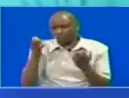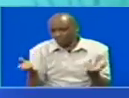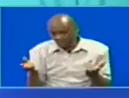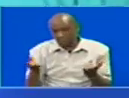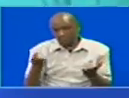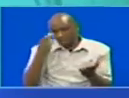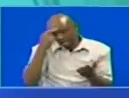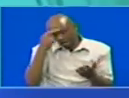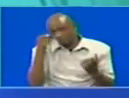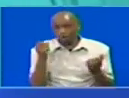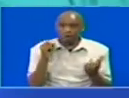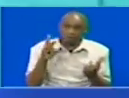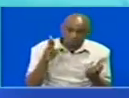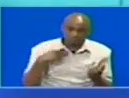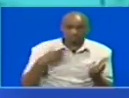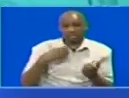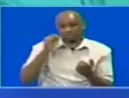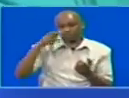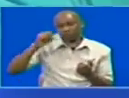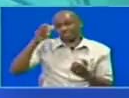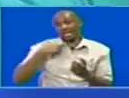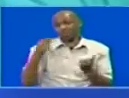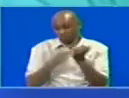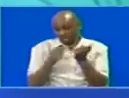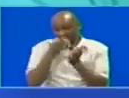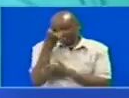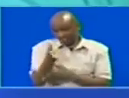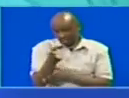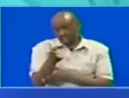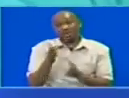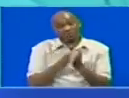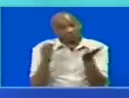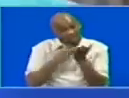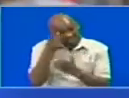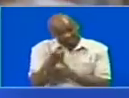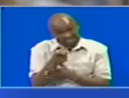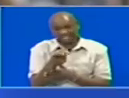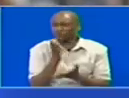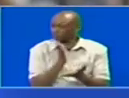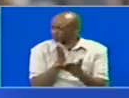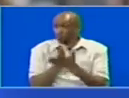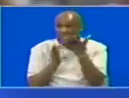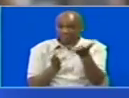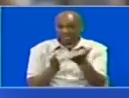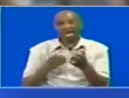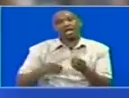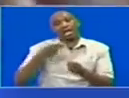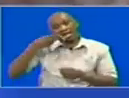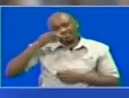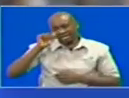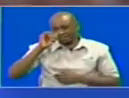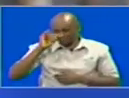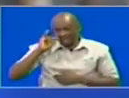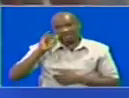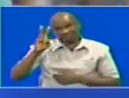uko Nalongo ama kule Sofia, na Uganda kwa ujumla inasababisha ukimwi